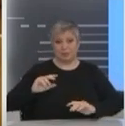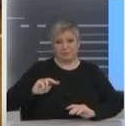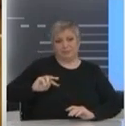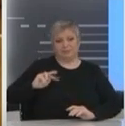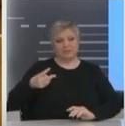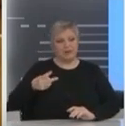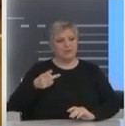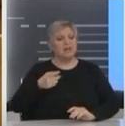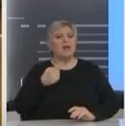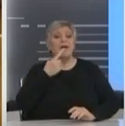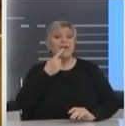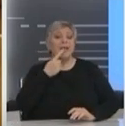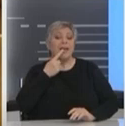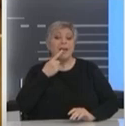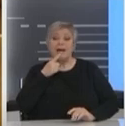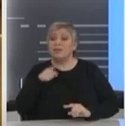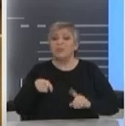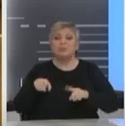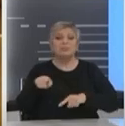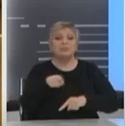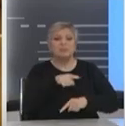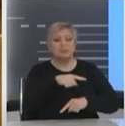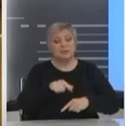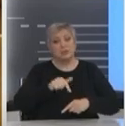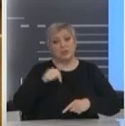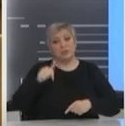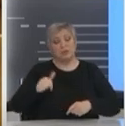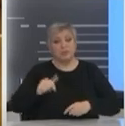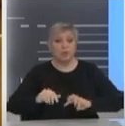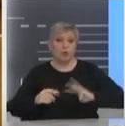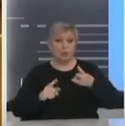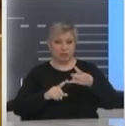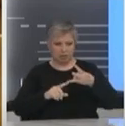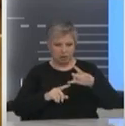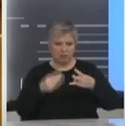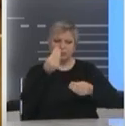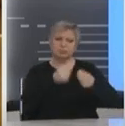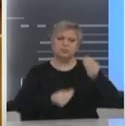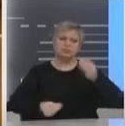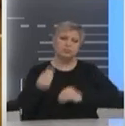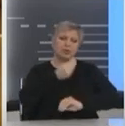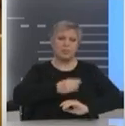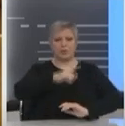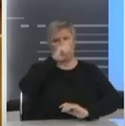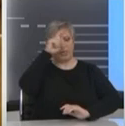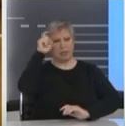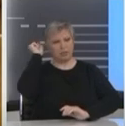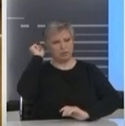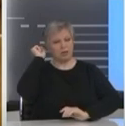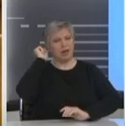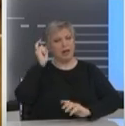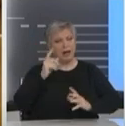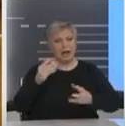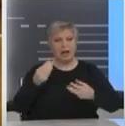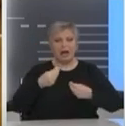να προεξοφλήσουν ότι θα είναι πολύ πιο δύσκολα από τη δεύτερη και πολύ πιο επώδυνη, αποδείχθηκε ότι είχαν